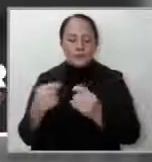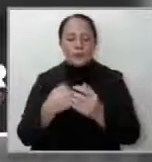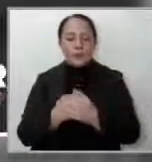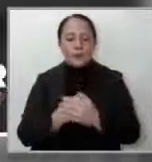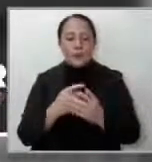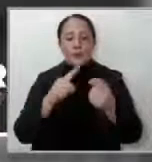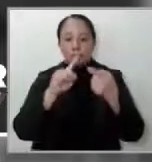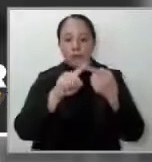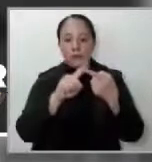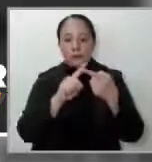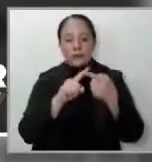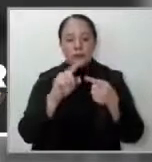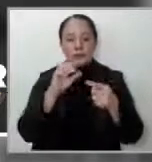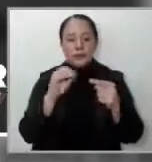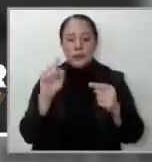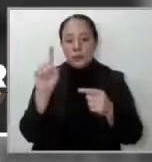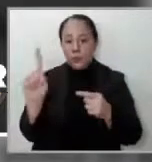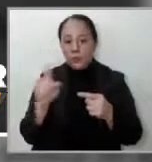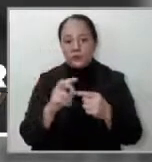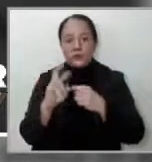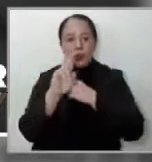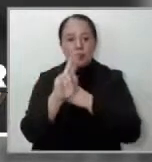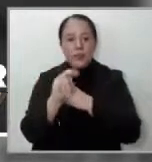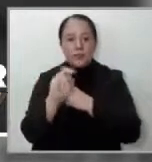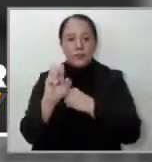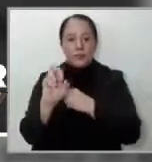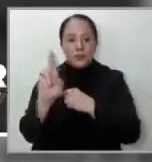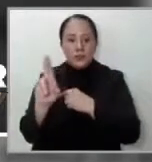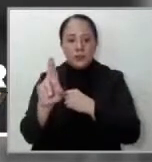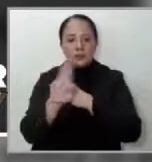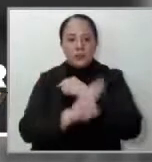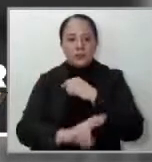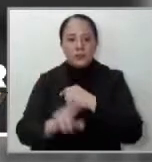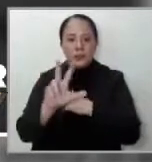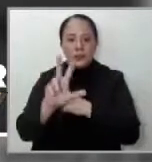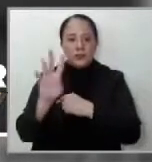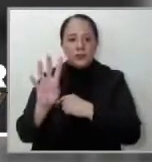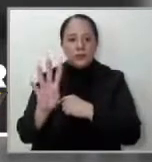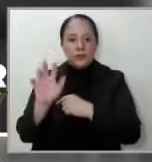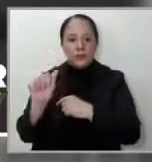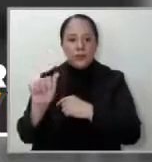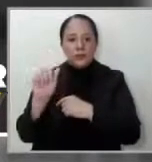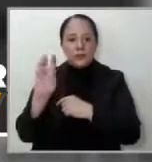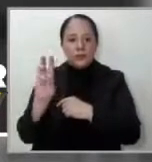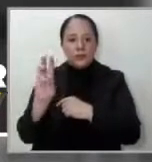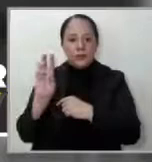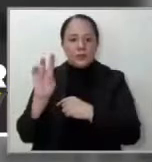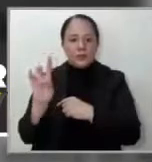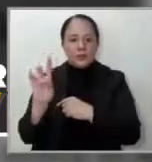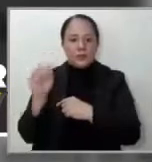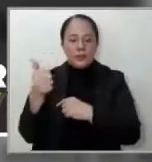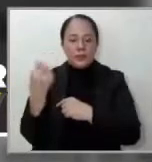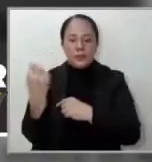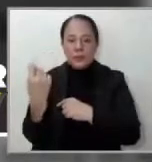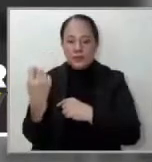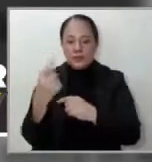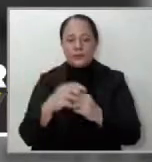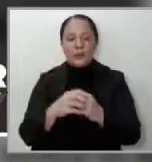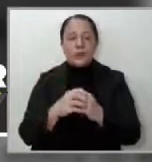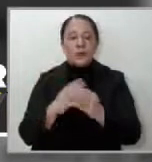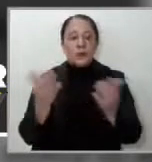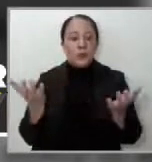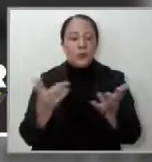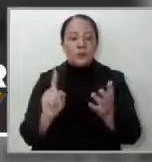sa Phase 1 ang National Capital Region at Regions 3, 4A, 6, 7, 10 at 11, kung saan una na